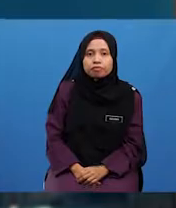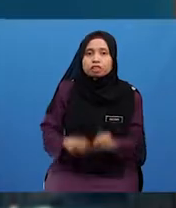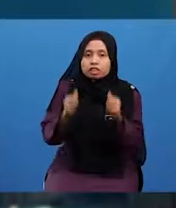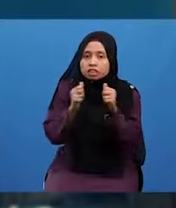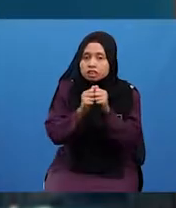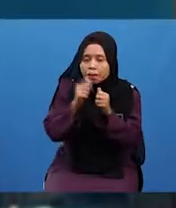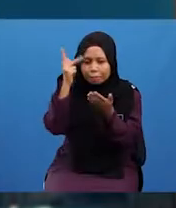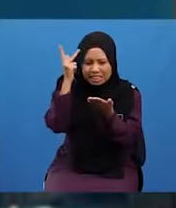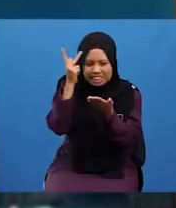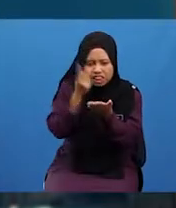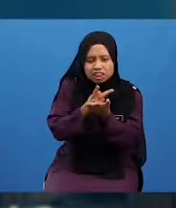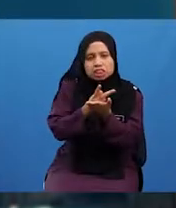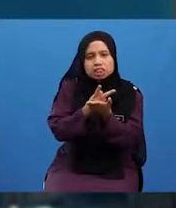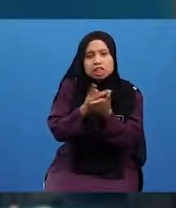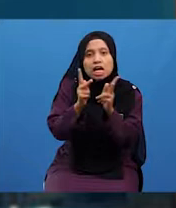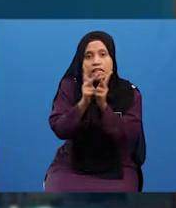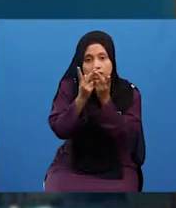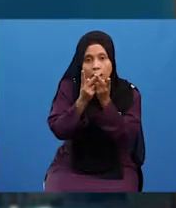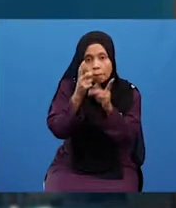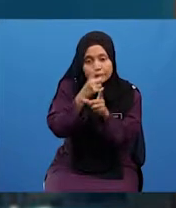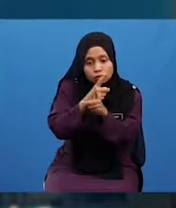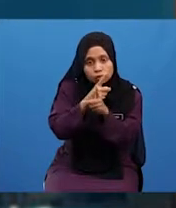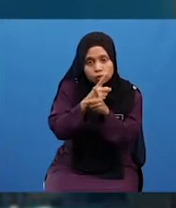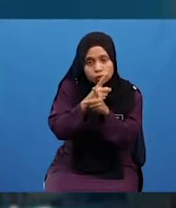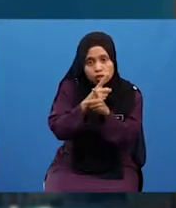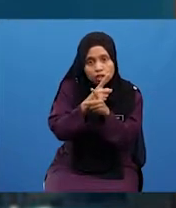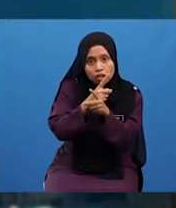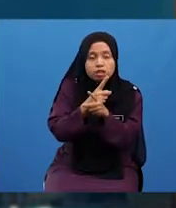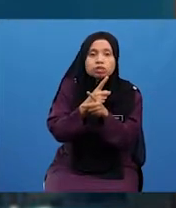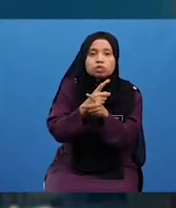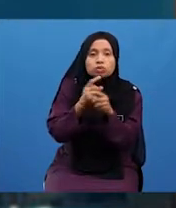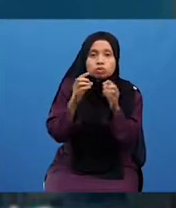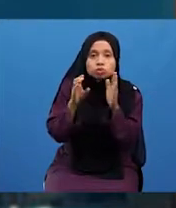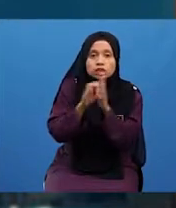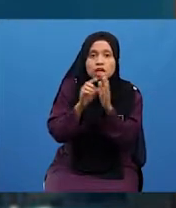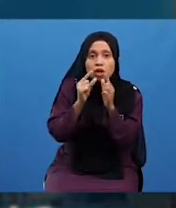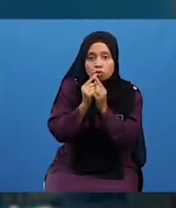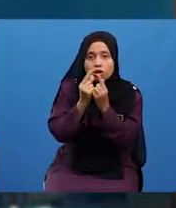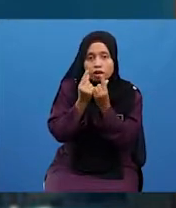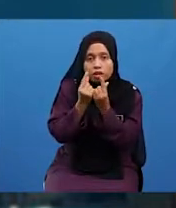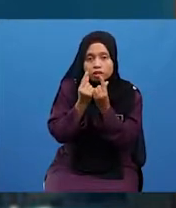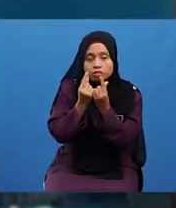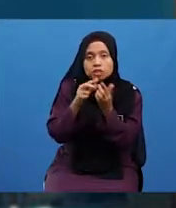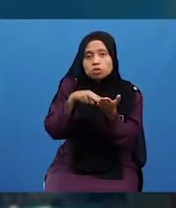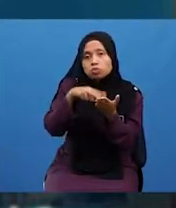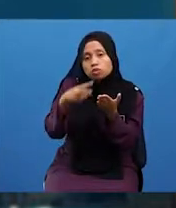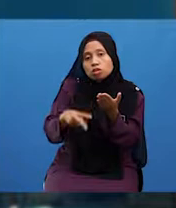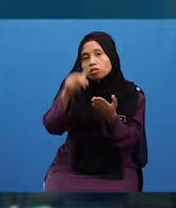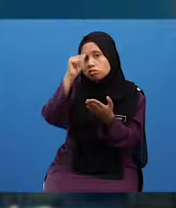Dengan mempercayai kitab yang sebenar, iaitu kitab yang diturunkan oleh Allah